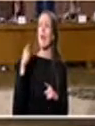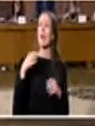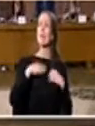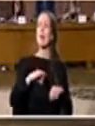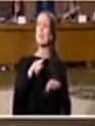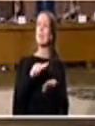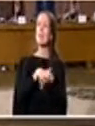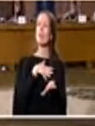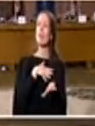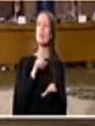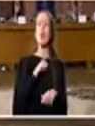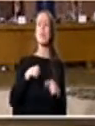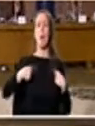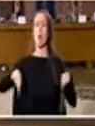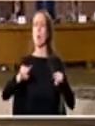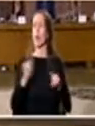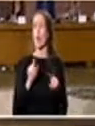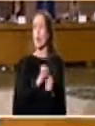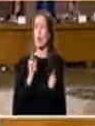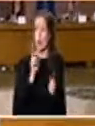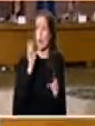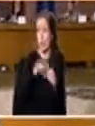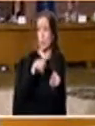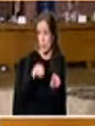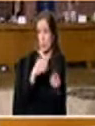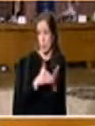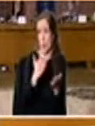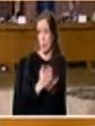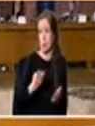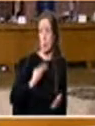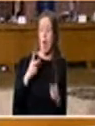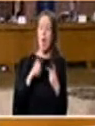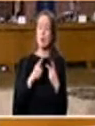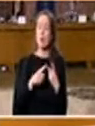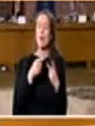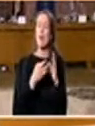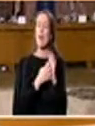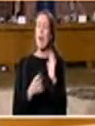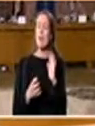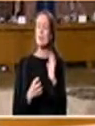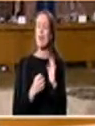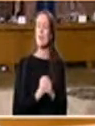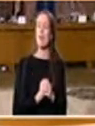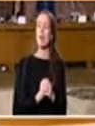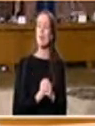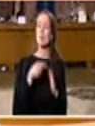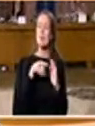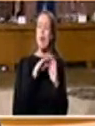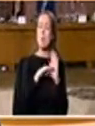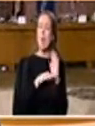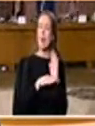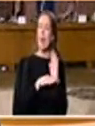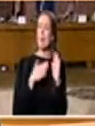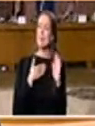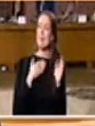samo Skupština, nego svi koji smo tamo učestvovali. Drugi jeste nastavak sa merama iz onog našeg